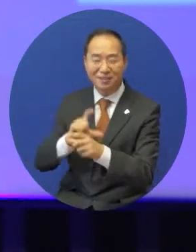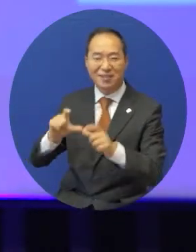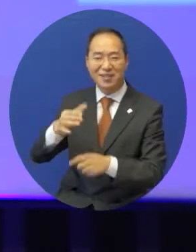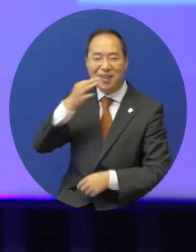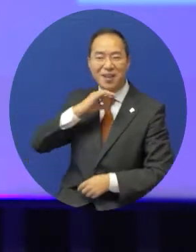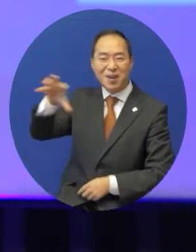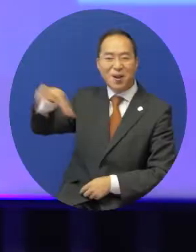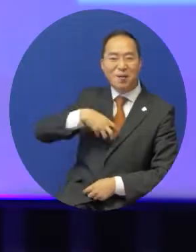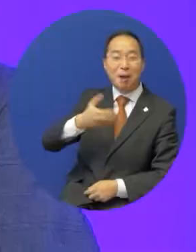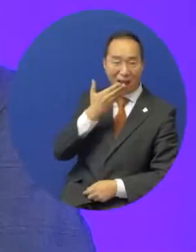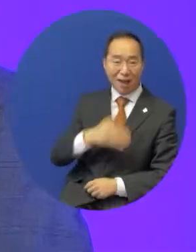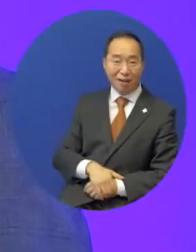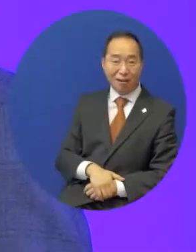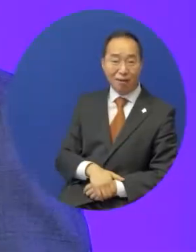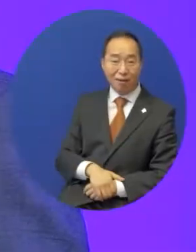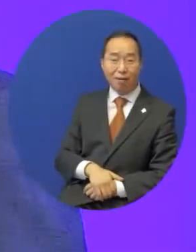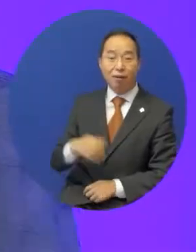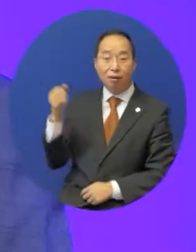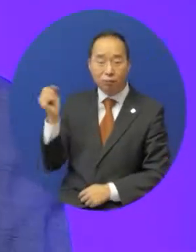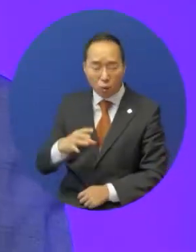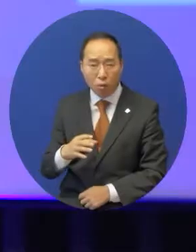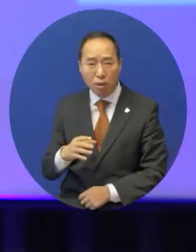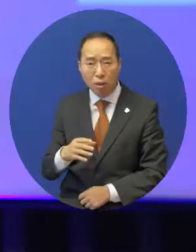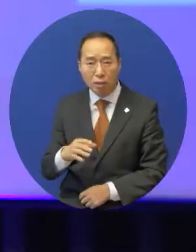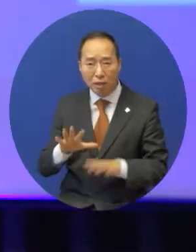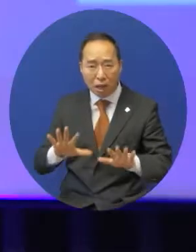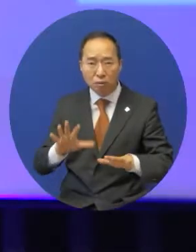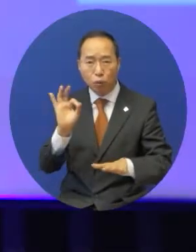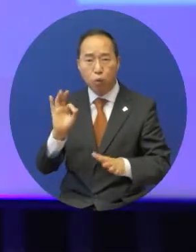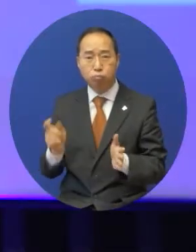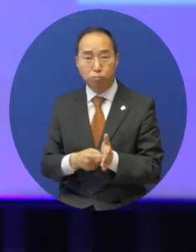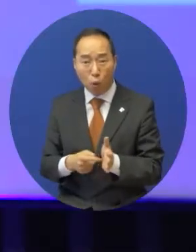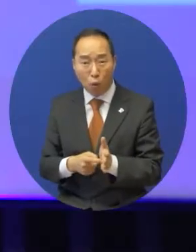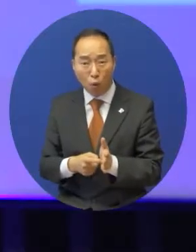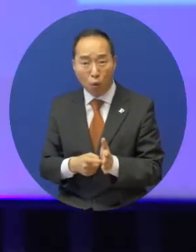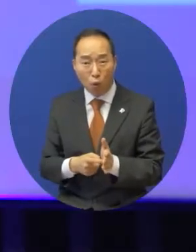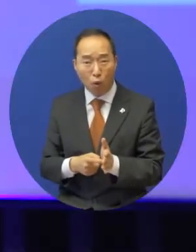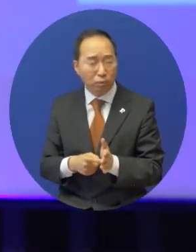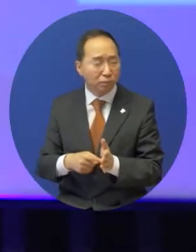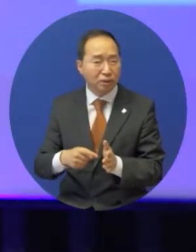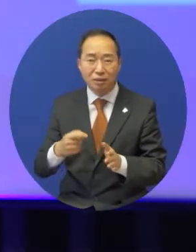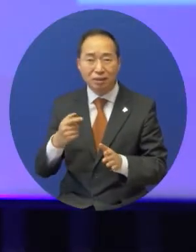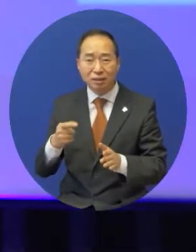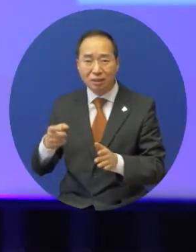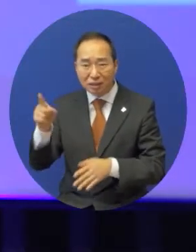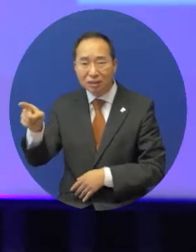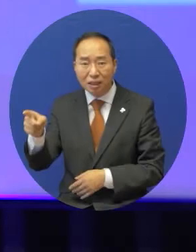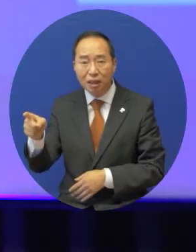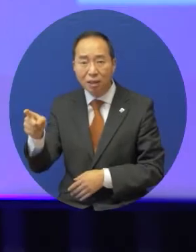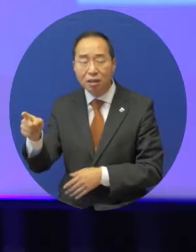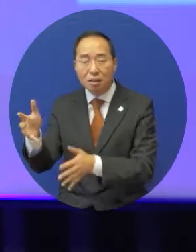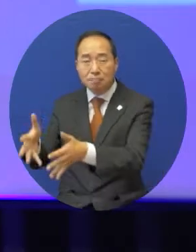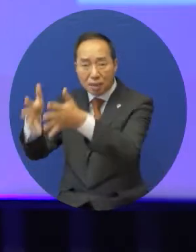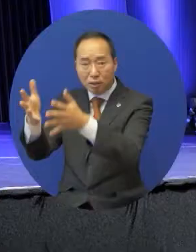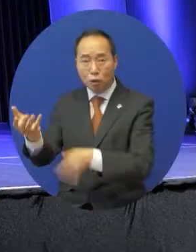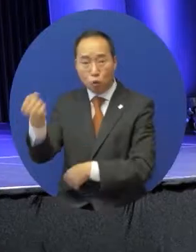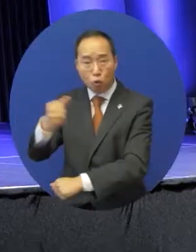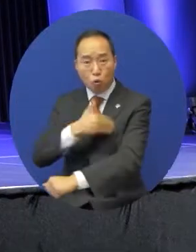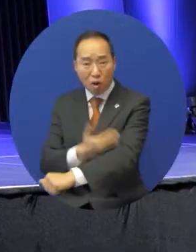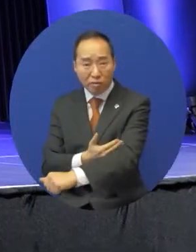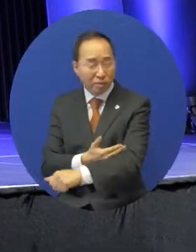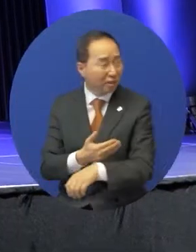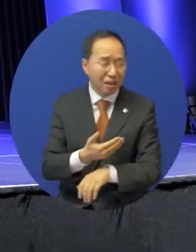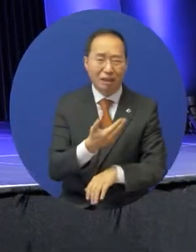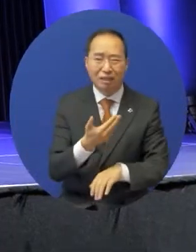받을 수 있는 거죠. 그러다가 내가 돈이 당장 필요해서 그 코인을 다른 그 소유권이죠, 빌딩에.